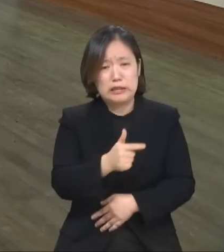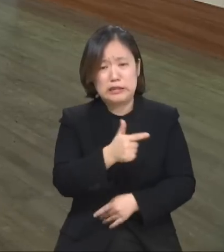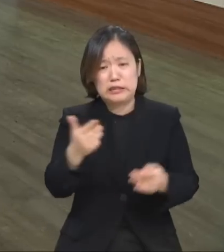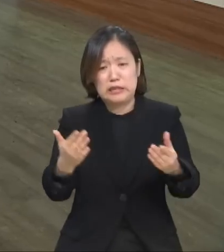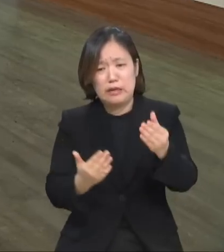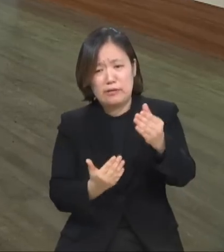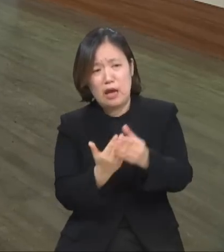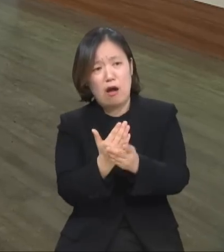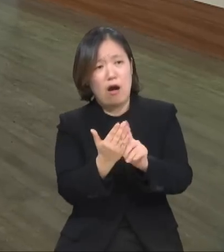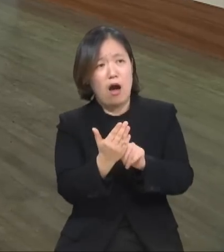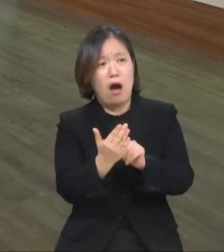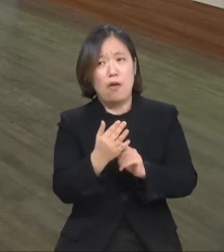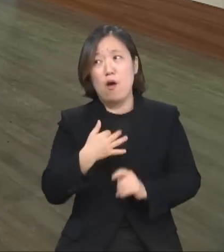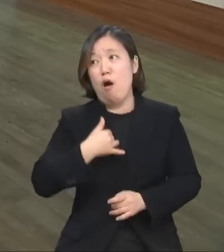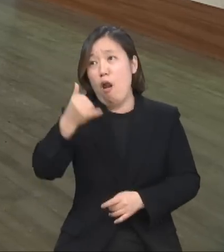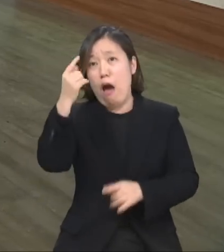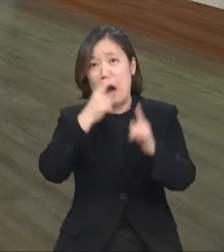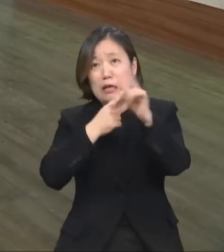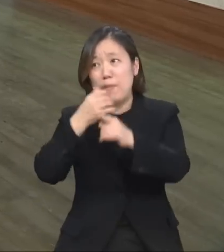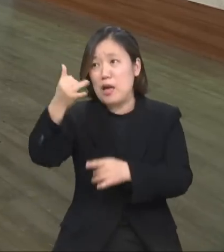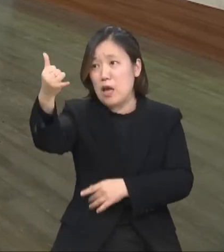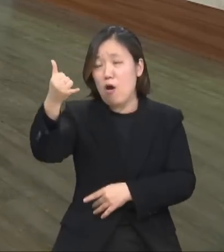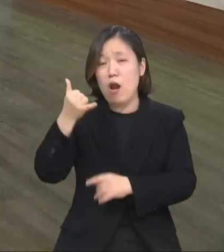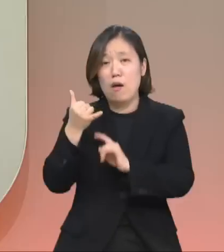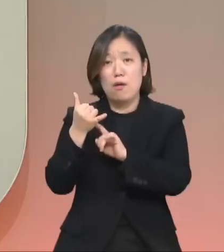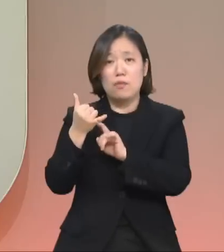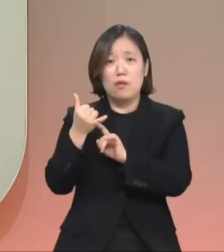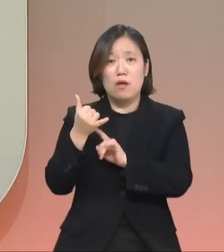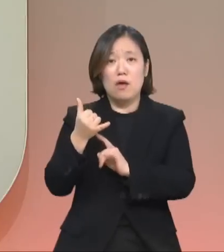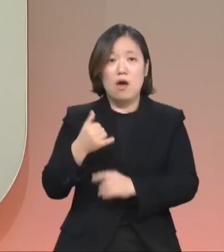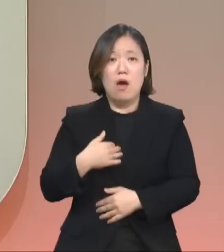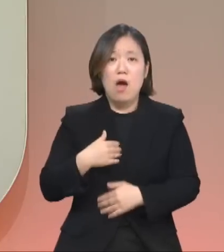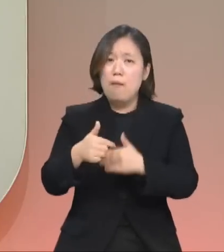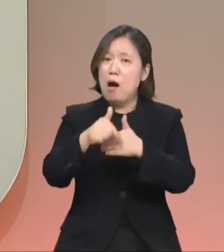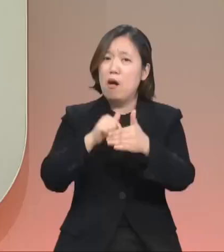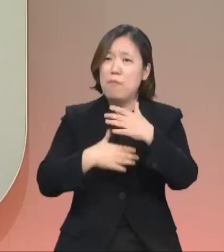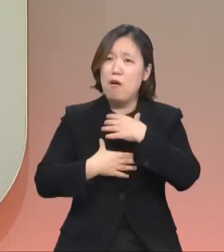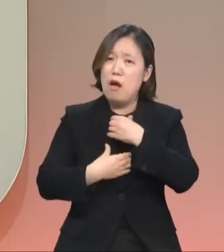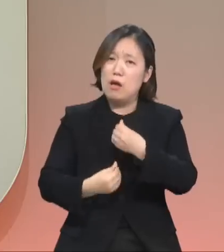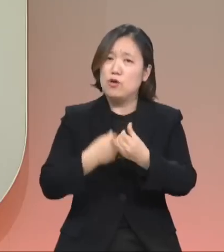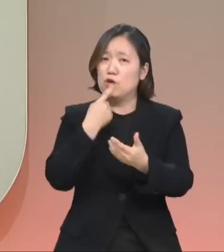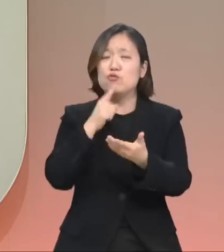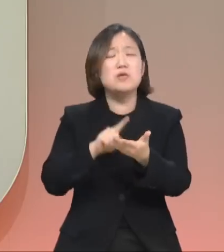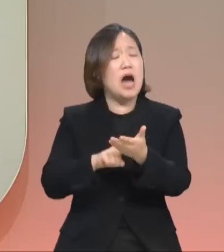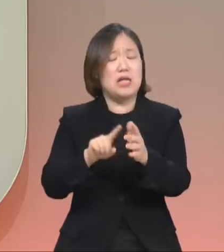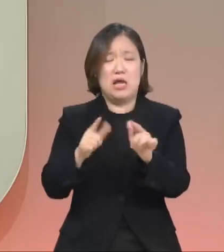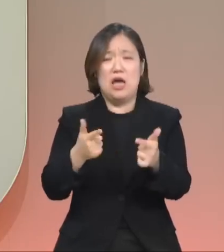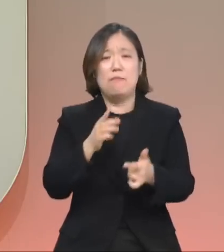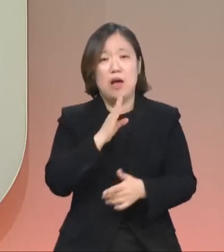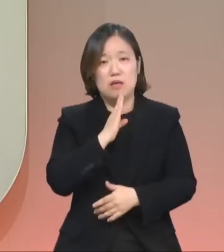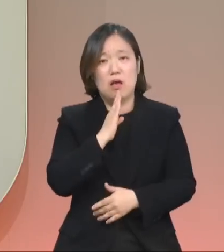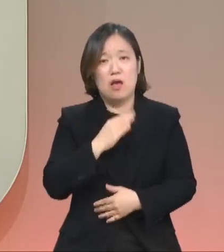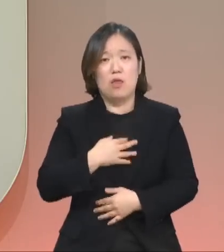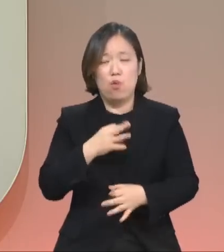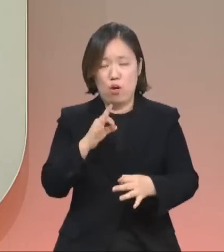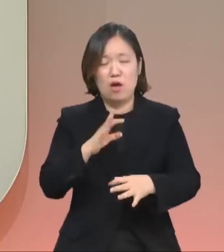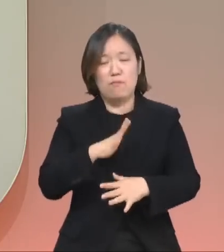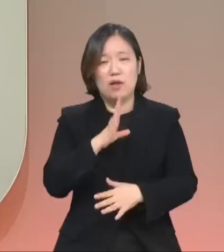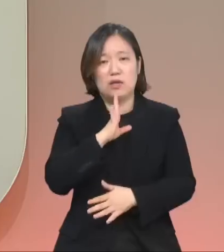받았는데 마음의 평정을 찾기가 쉽지가 않겠죠 얼마나 놀라셨을까요